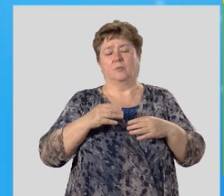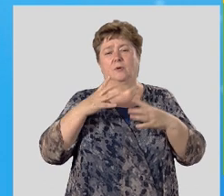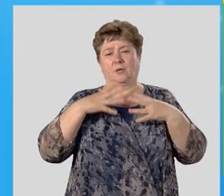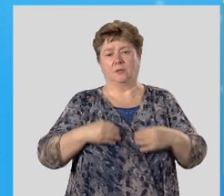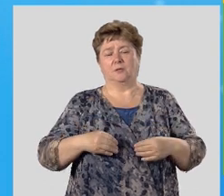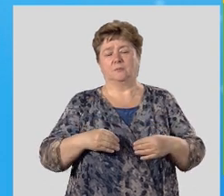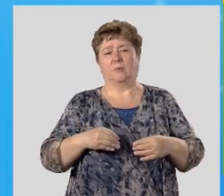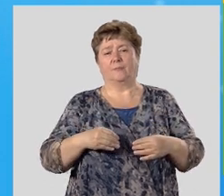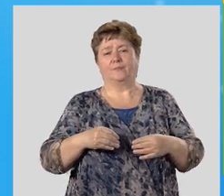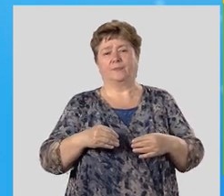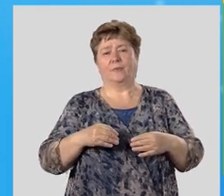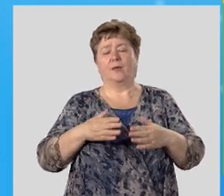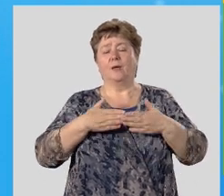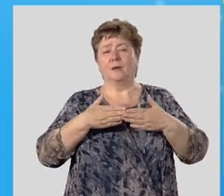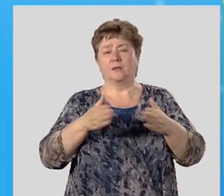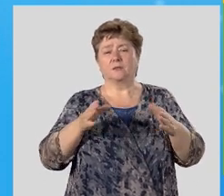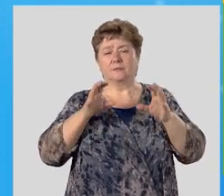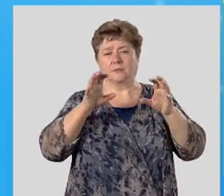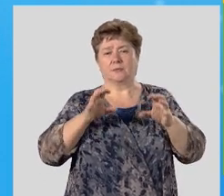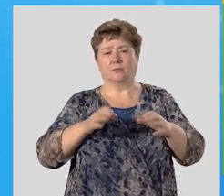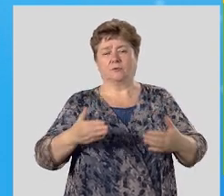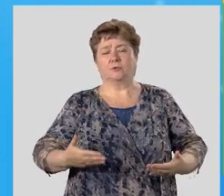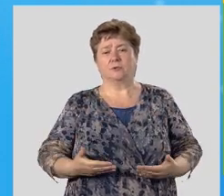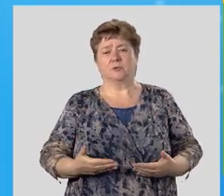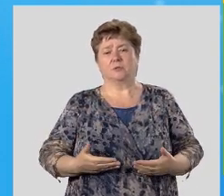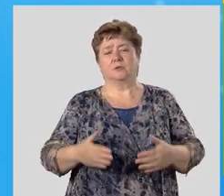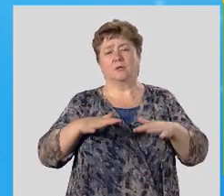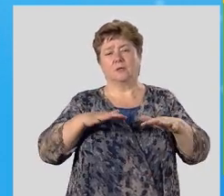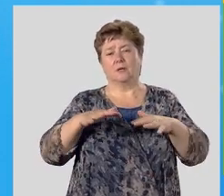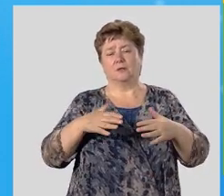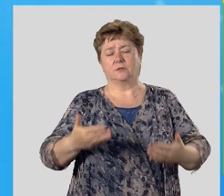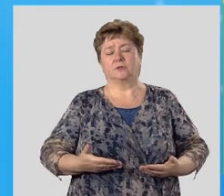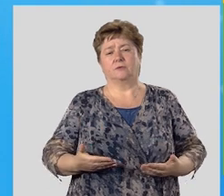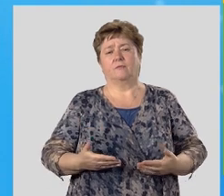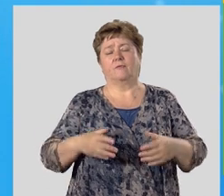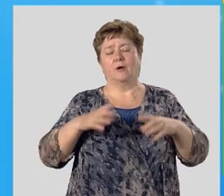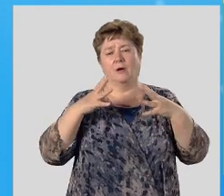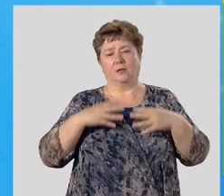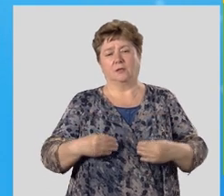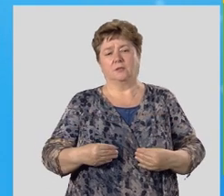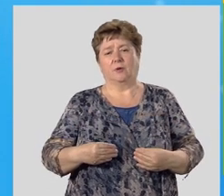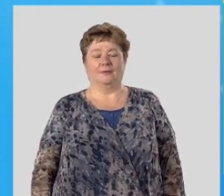а также раскрывает законы жизнедеятельности живого организма.